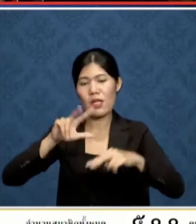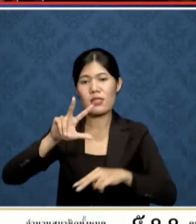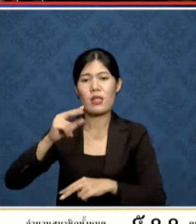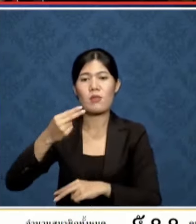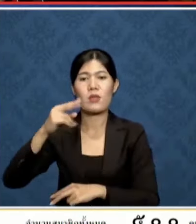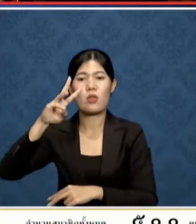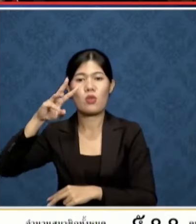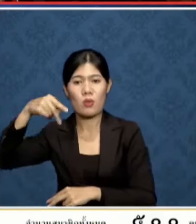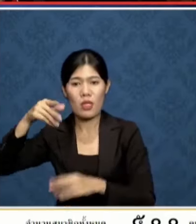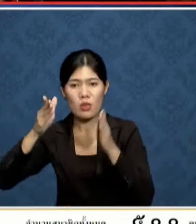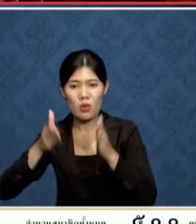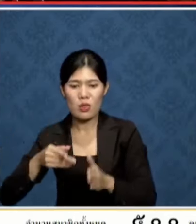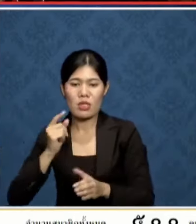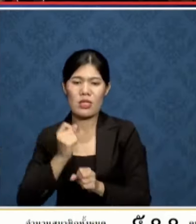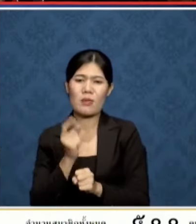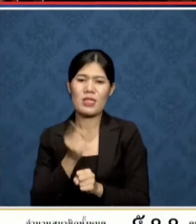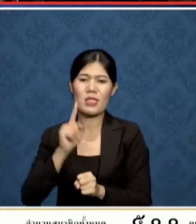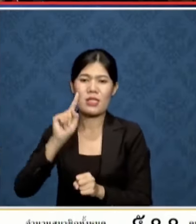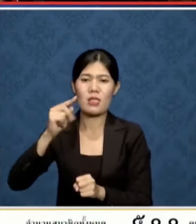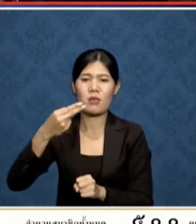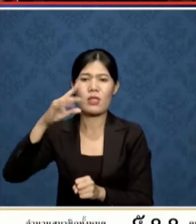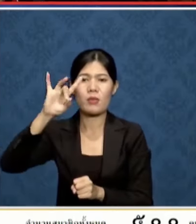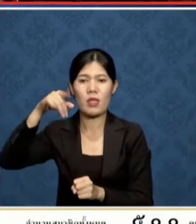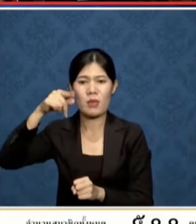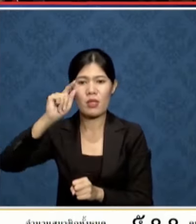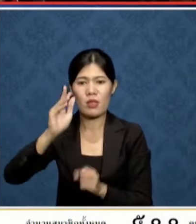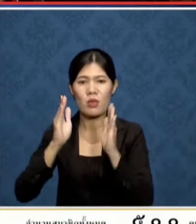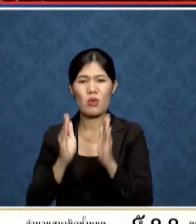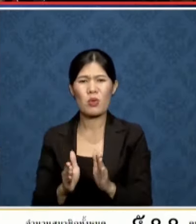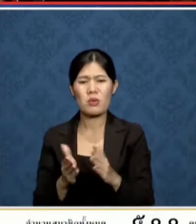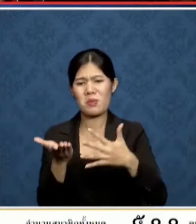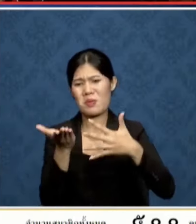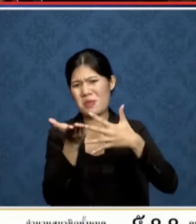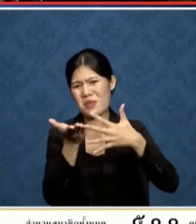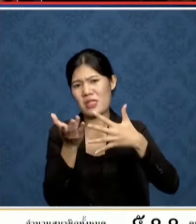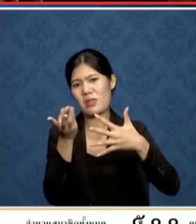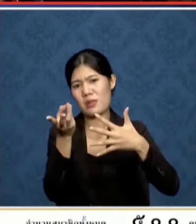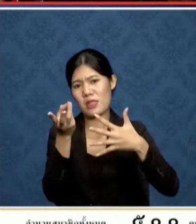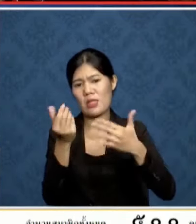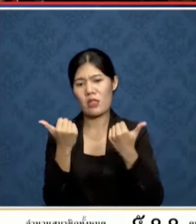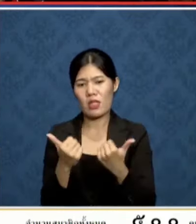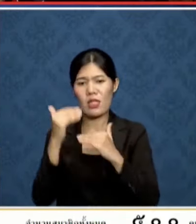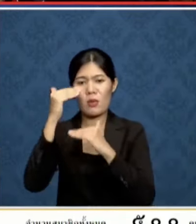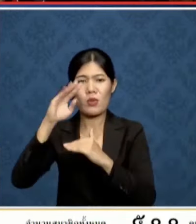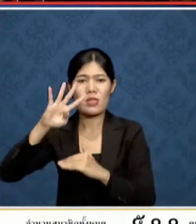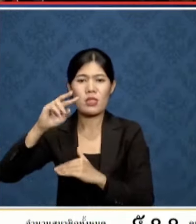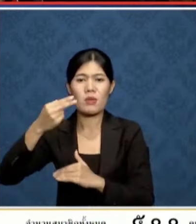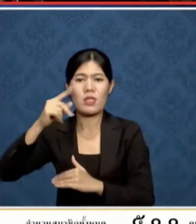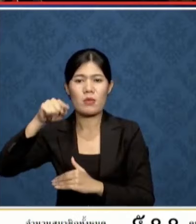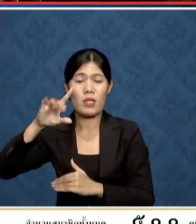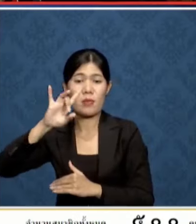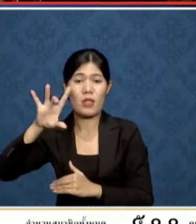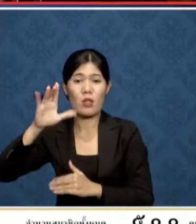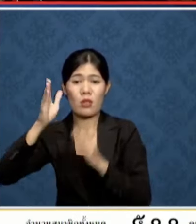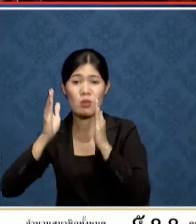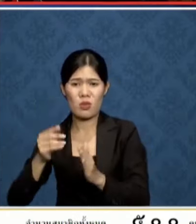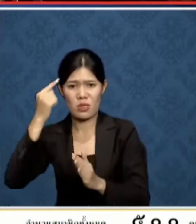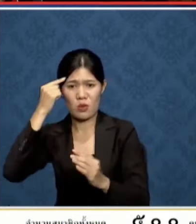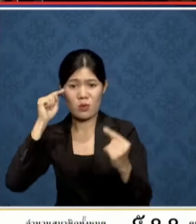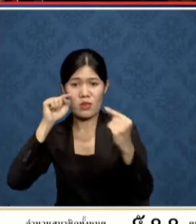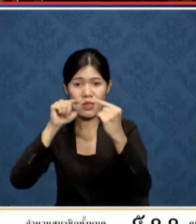แต่ทำได้จริงครับ 18,000ครับเกินครึ่งมาแค่นิดเดียวครับแล้วปีนี้ตั้งมา 4,800คนนครับจะไปถึงเป้าหมายได้ม